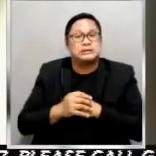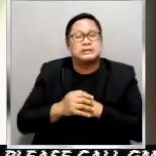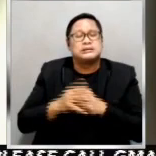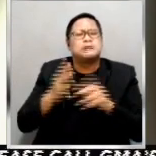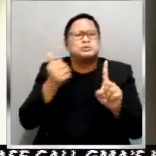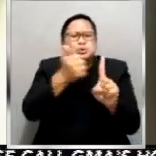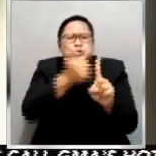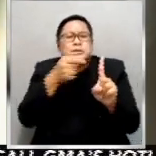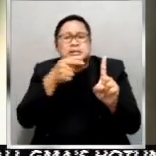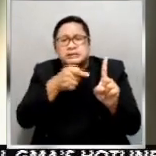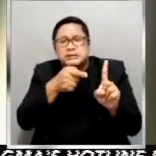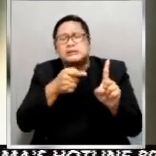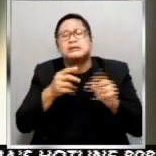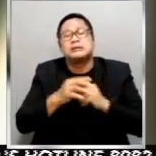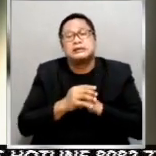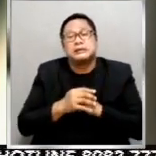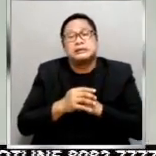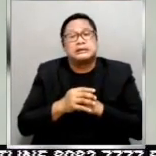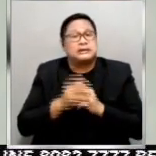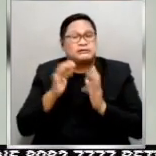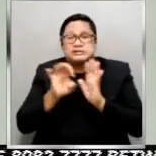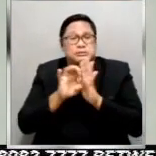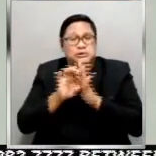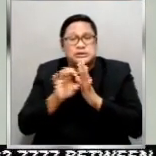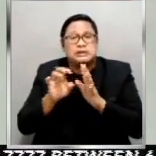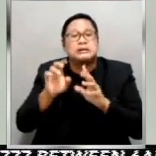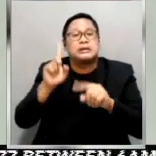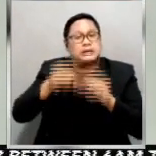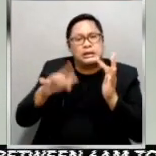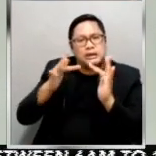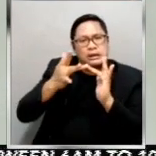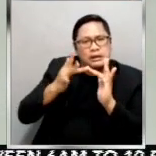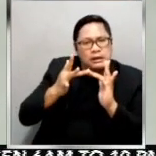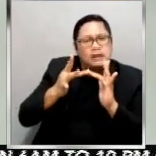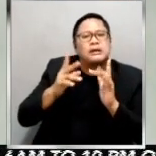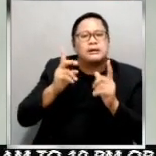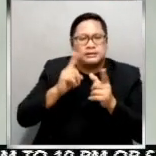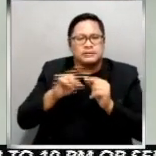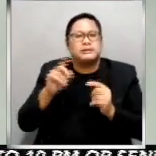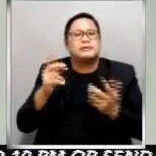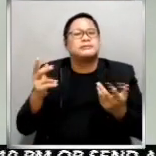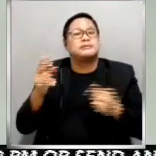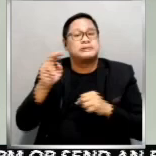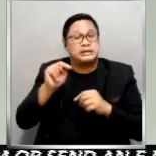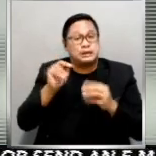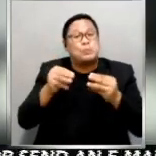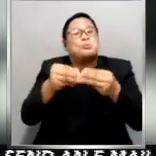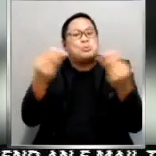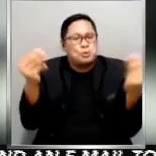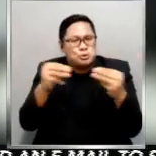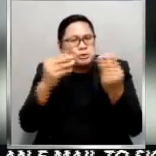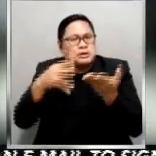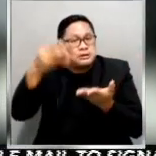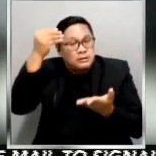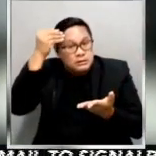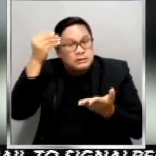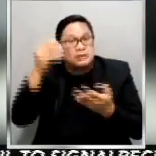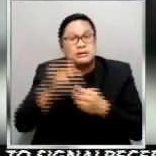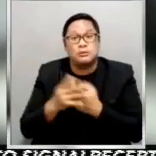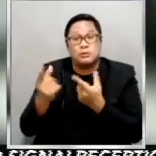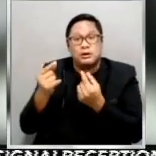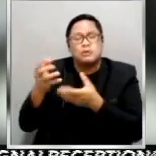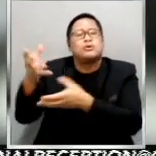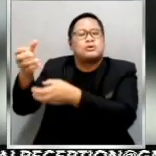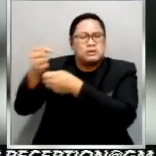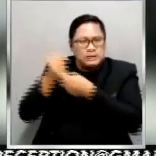po oobra yung internet, ay mag-digital modular learning sila. Pupunin lang nila yung learning resource at